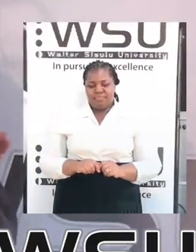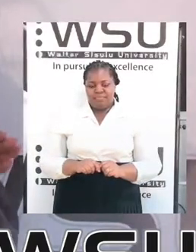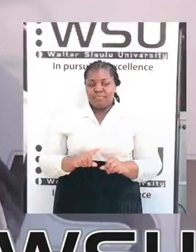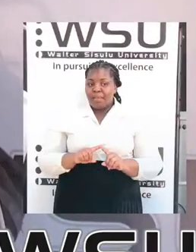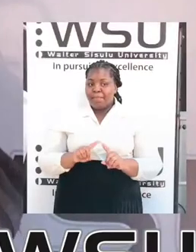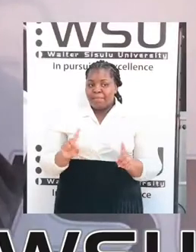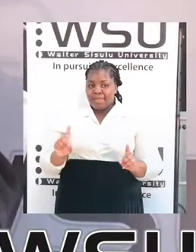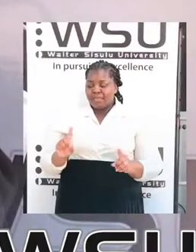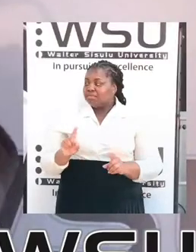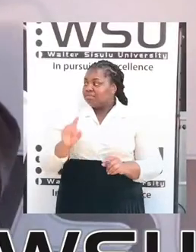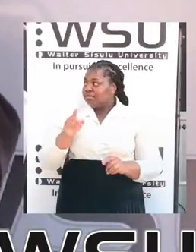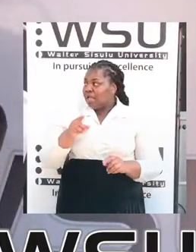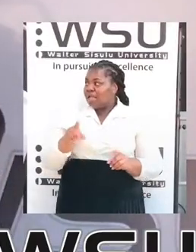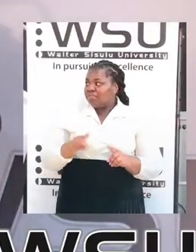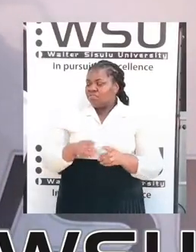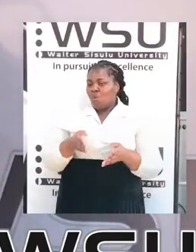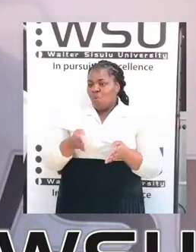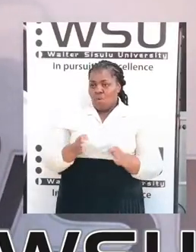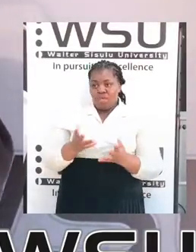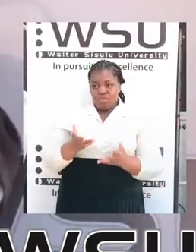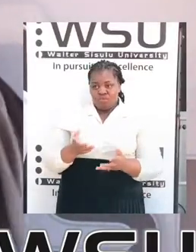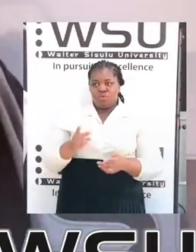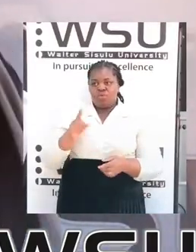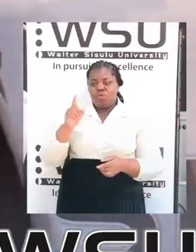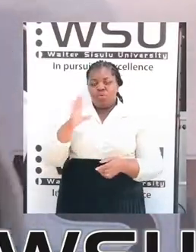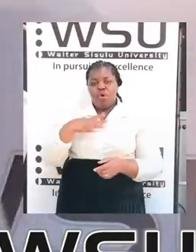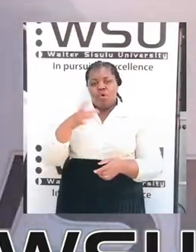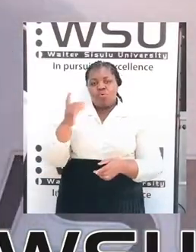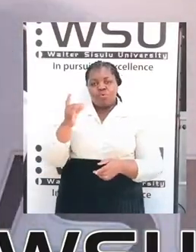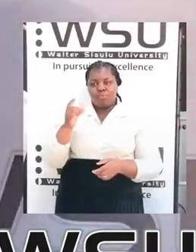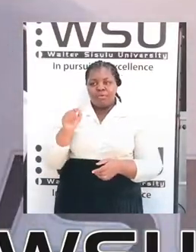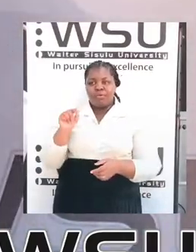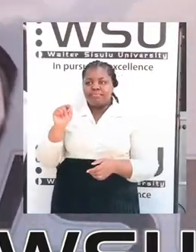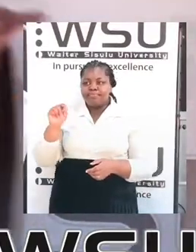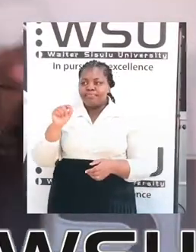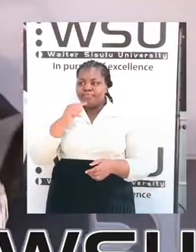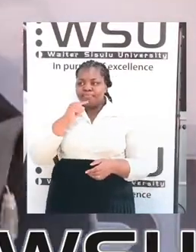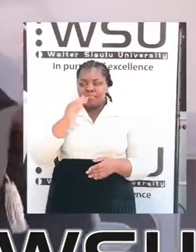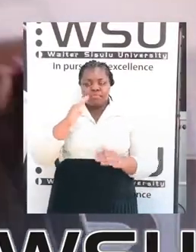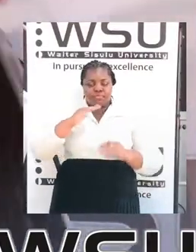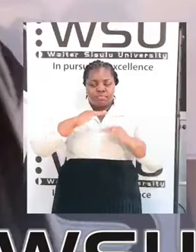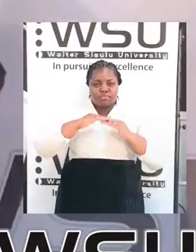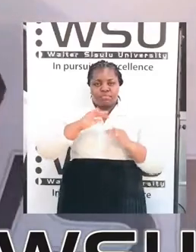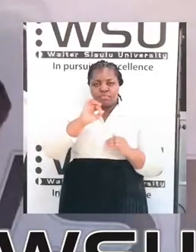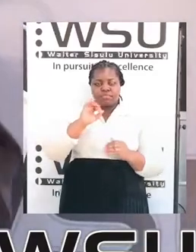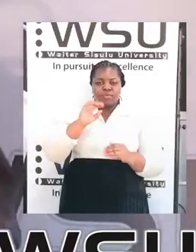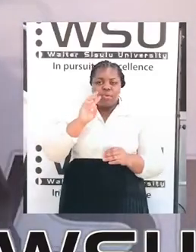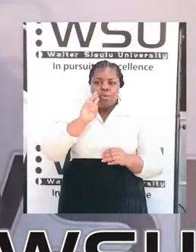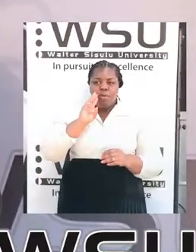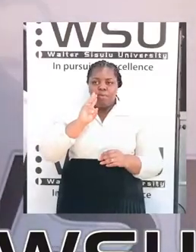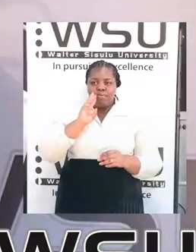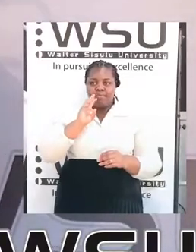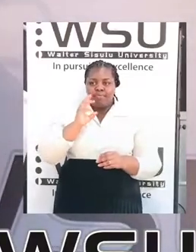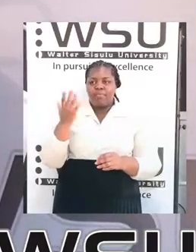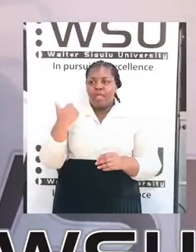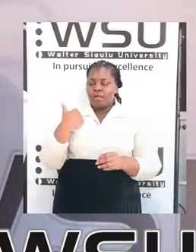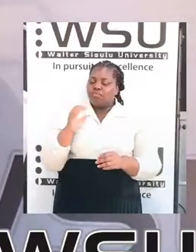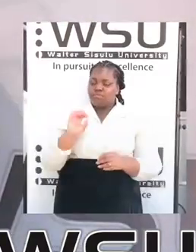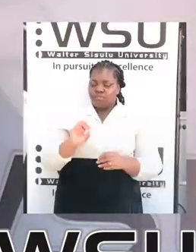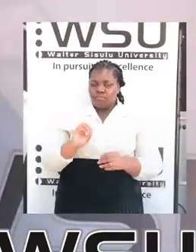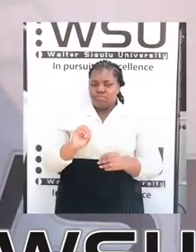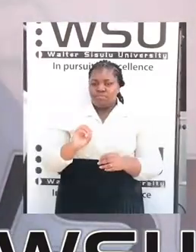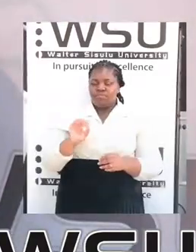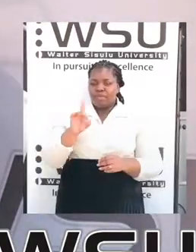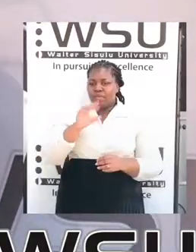Kodwa noba kwakunjalo umoya wakhe kuthiwa wawuphezu kwendlonzobila yamanzi. Wawukhona umoya